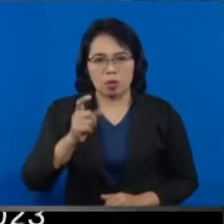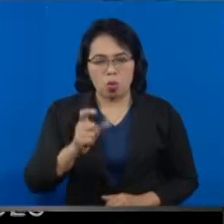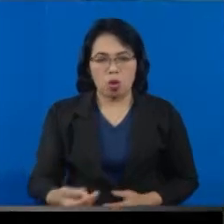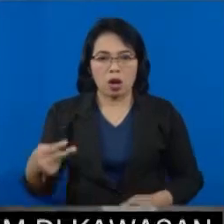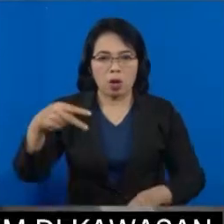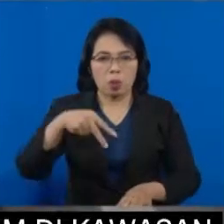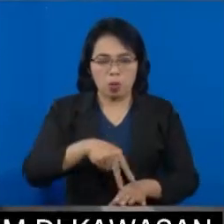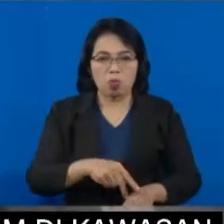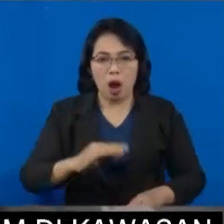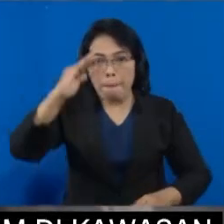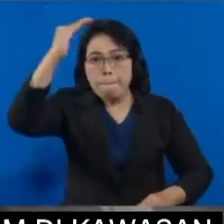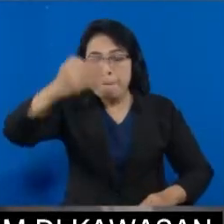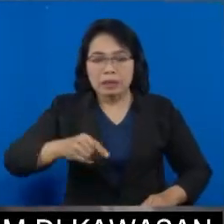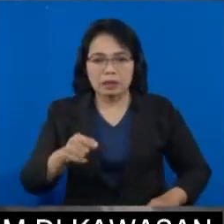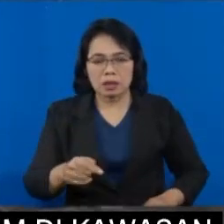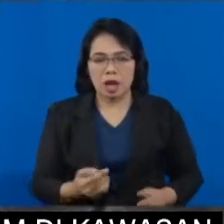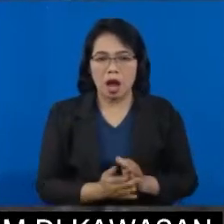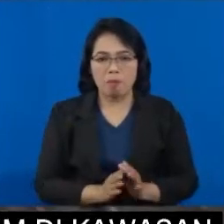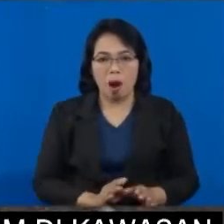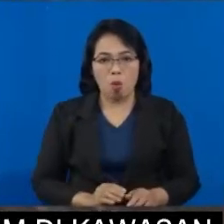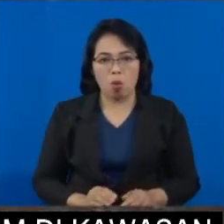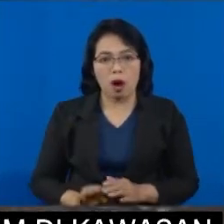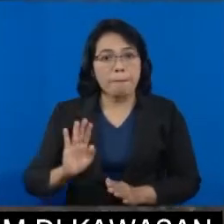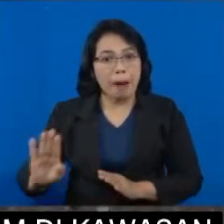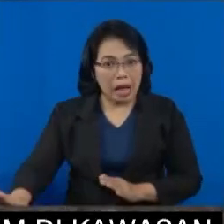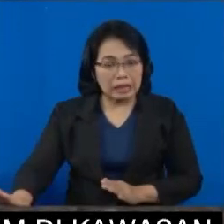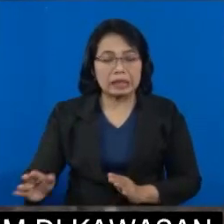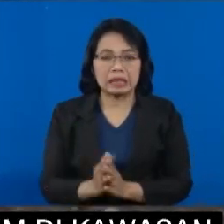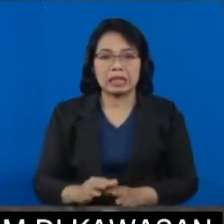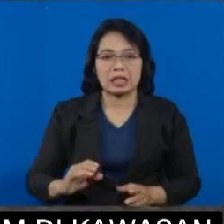bus yang ia tumpangi ingin kembali ke Surabaya setelah liburan dari Bali.